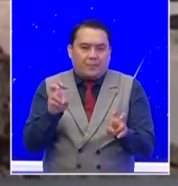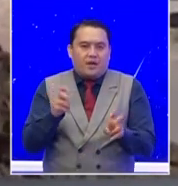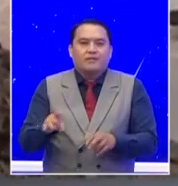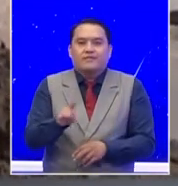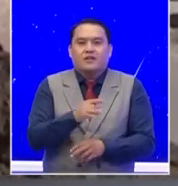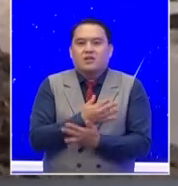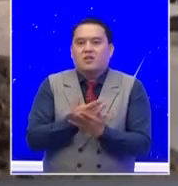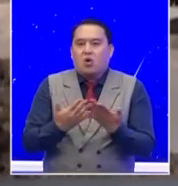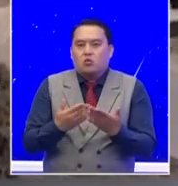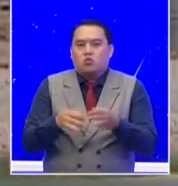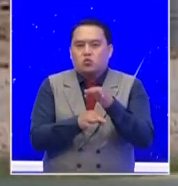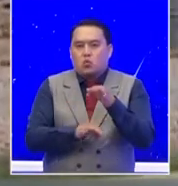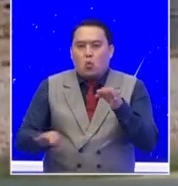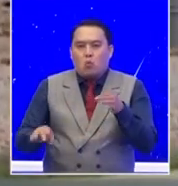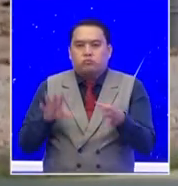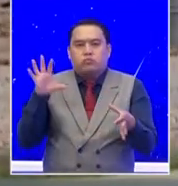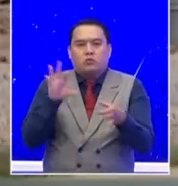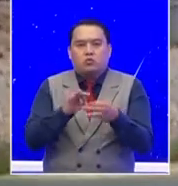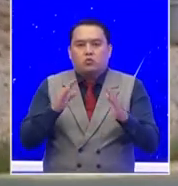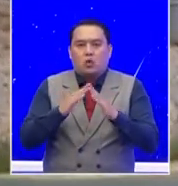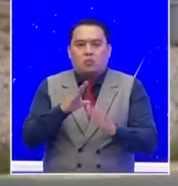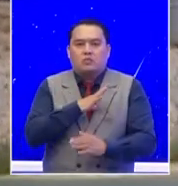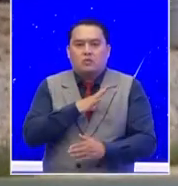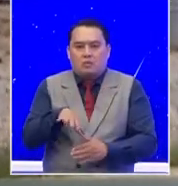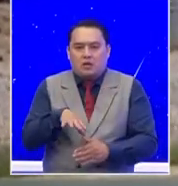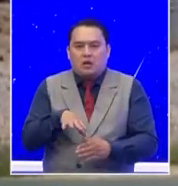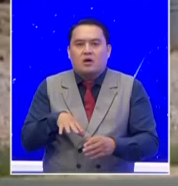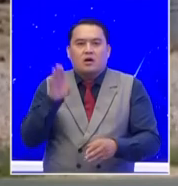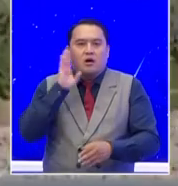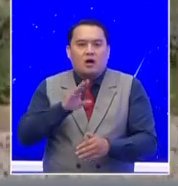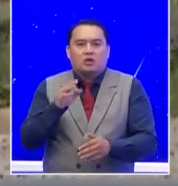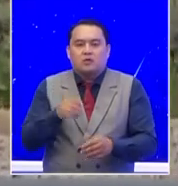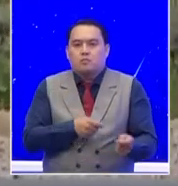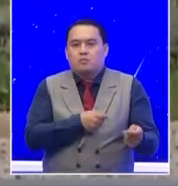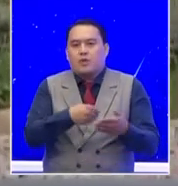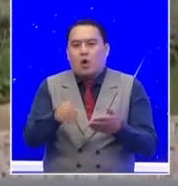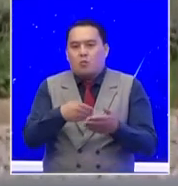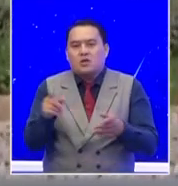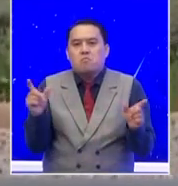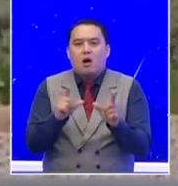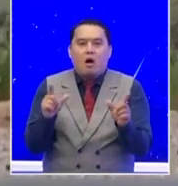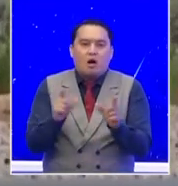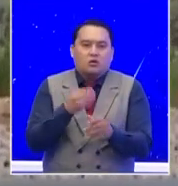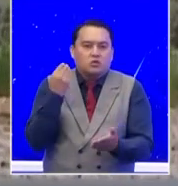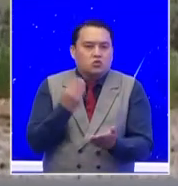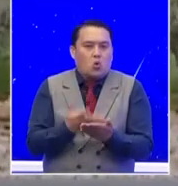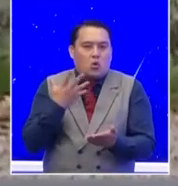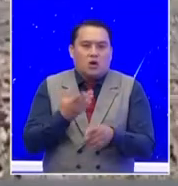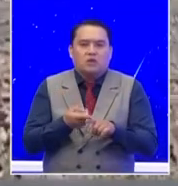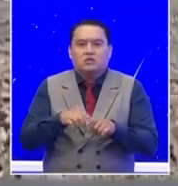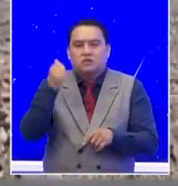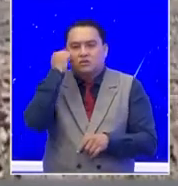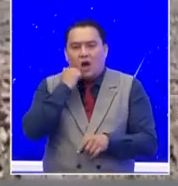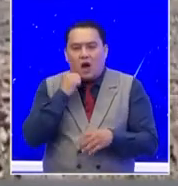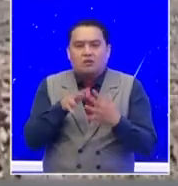и вовсе трубы даже не подключены к домам питьевую воду ежедневно приходится покупать в магазинах а это очень дорого